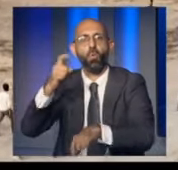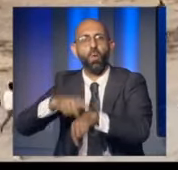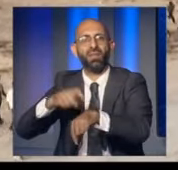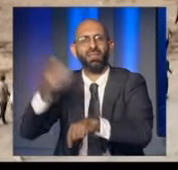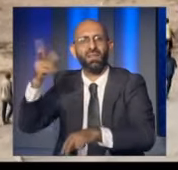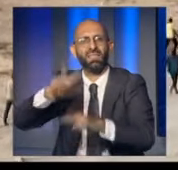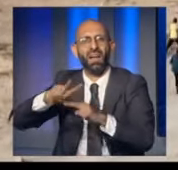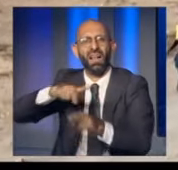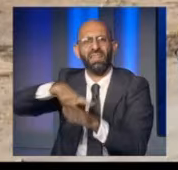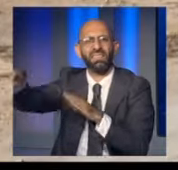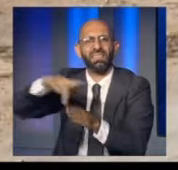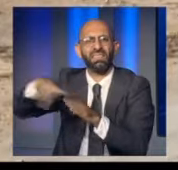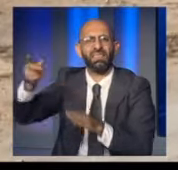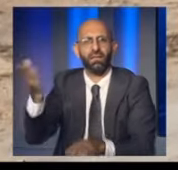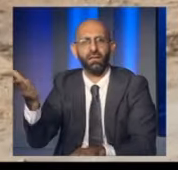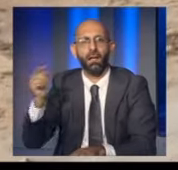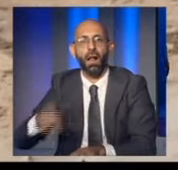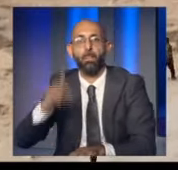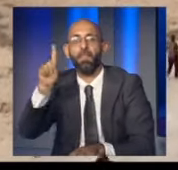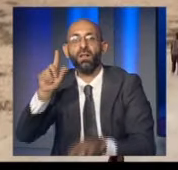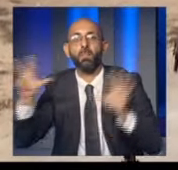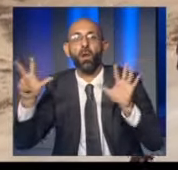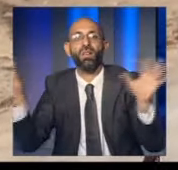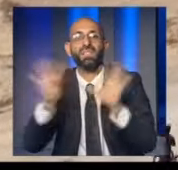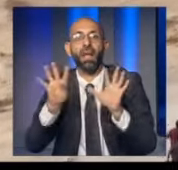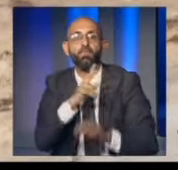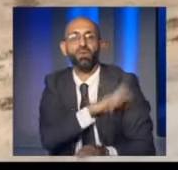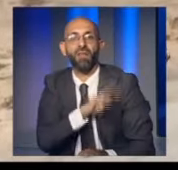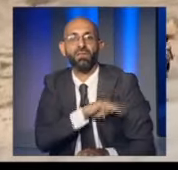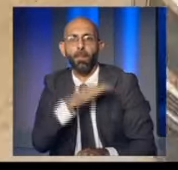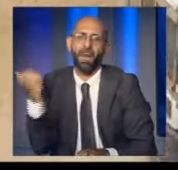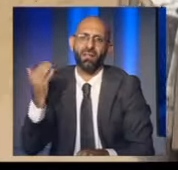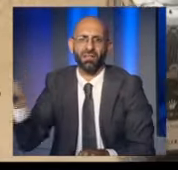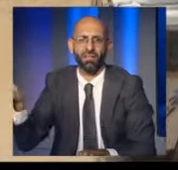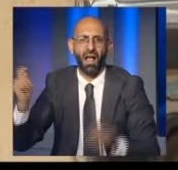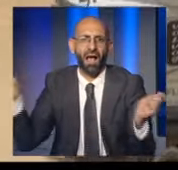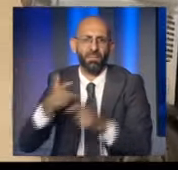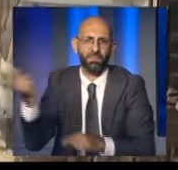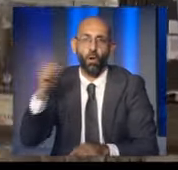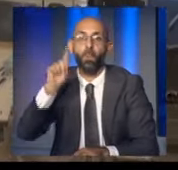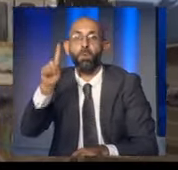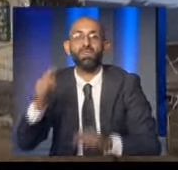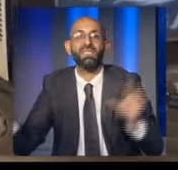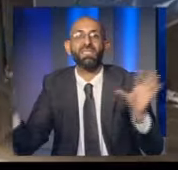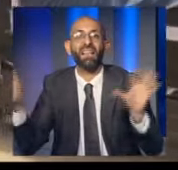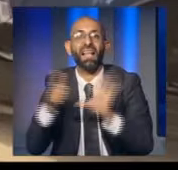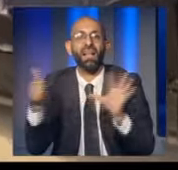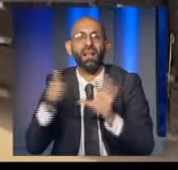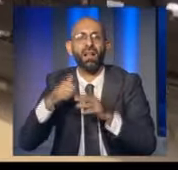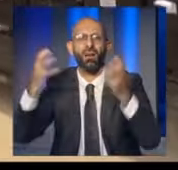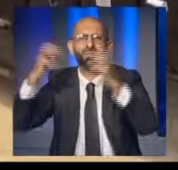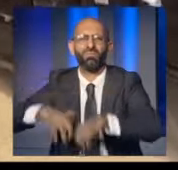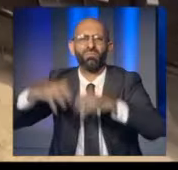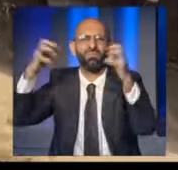حان الوقت لبدء التحقيق ومساءلة من يرتكب الاعتداءات في غزة. وأكد لازاريني أن 198 موظفا في الوكالة